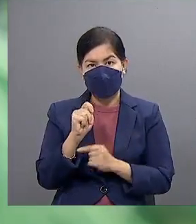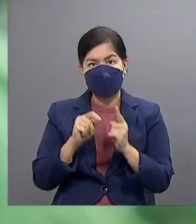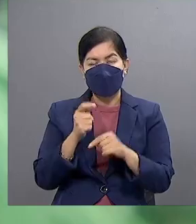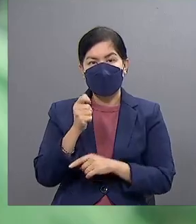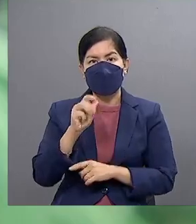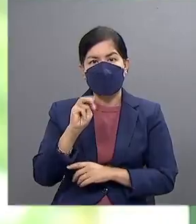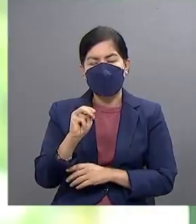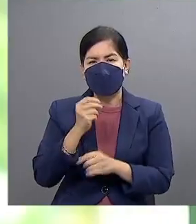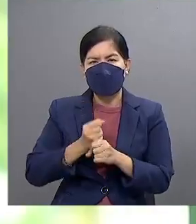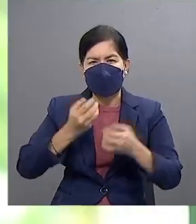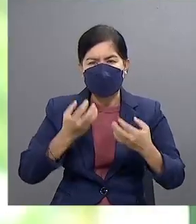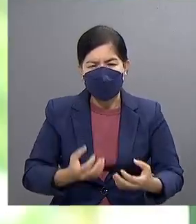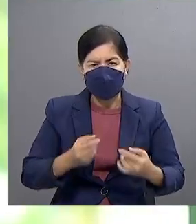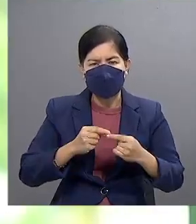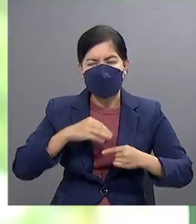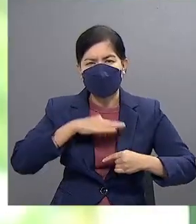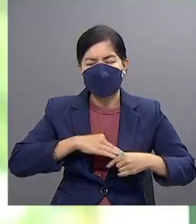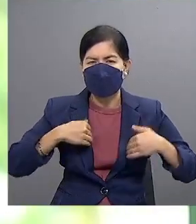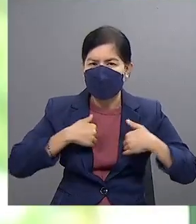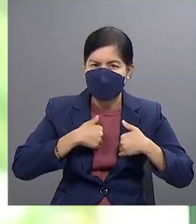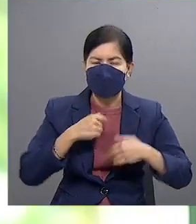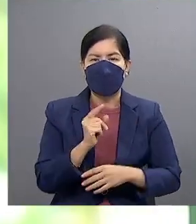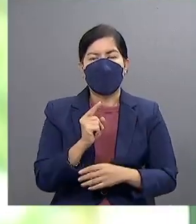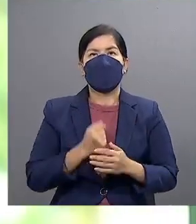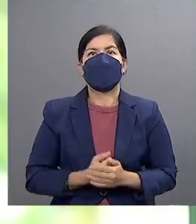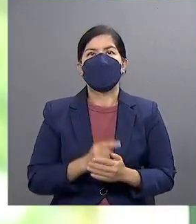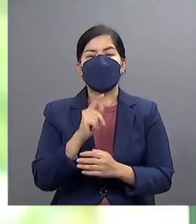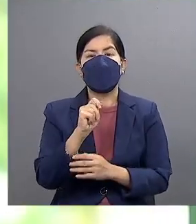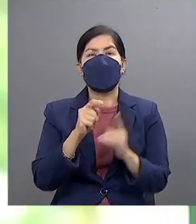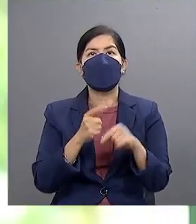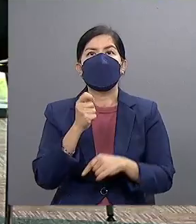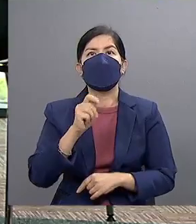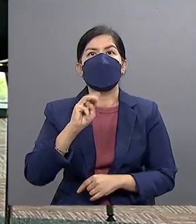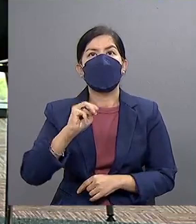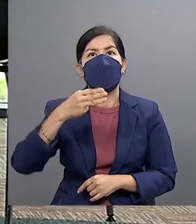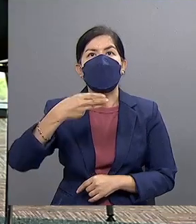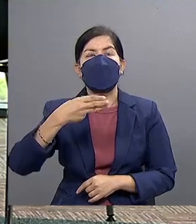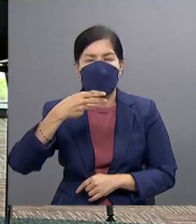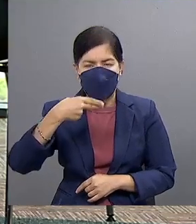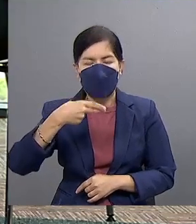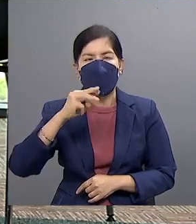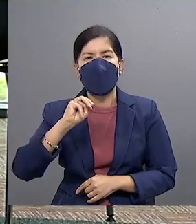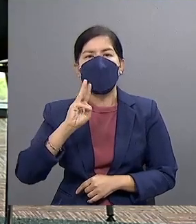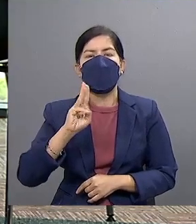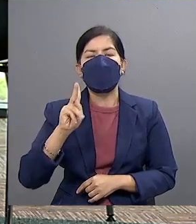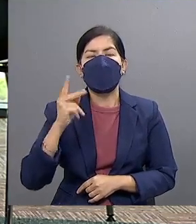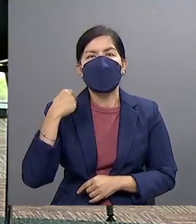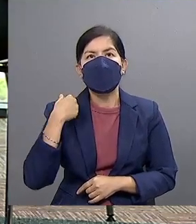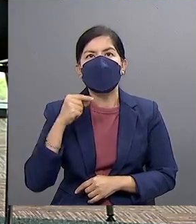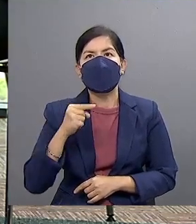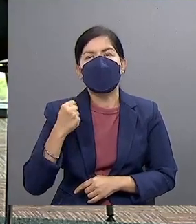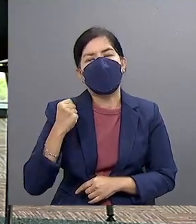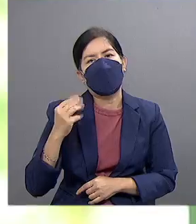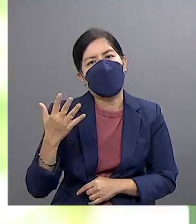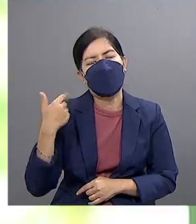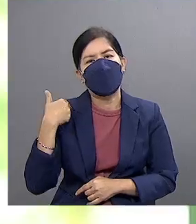หรือว่าหมดไฟแล้ว จริงๆคำว่าต่อมหมวกไตหมดไฟเนี่ยครับมันเป็นคำพูดเพื่อให้เห็นภาพง่ายๆมันจะมีอาการแบบที่บางทีเราคาดไม่ถึงครับคุณต้นอ้